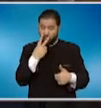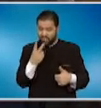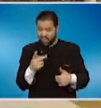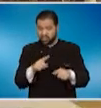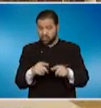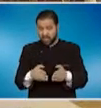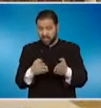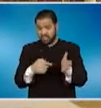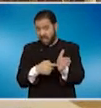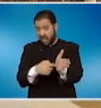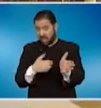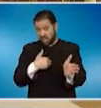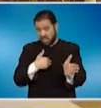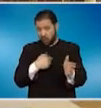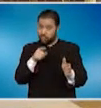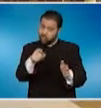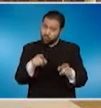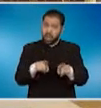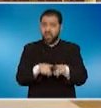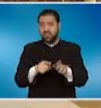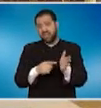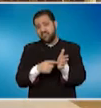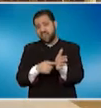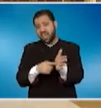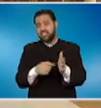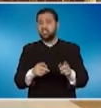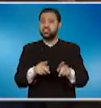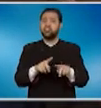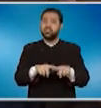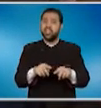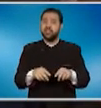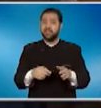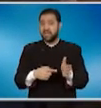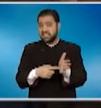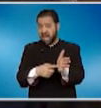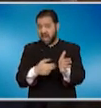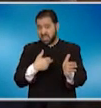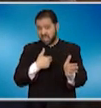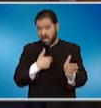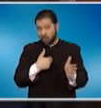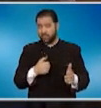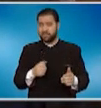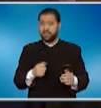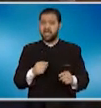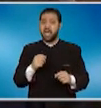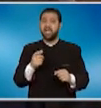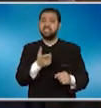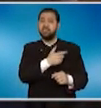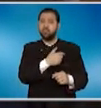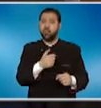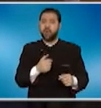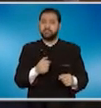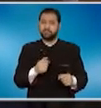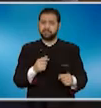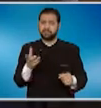celuilalt, și cunoașterea este ceea ce percepe celălalt. Pentru ca să se realizeze cunoașterea eficientă